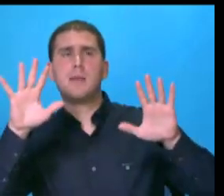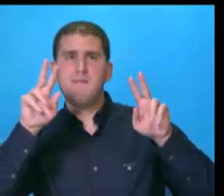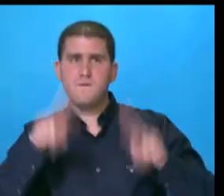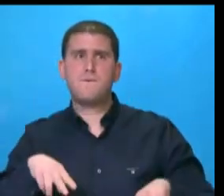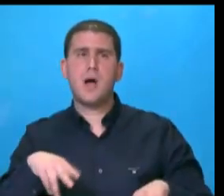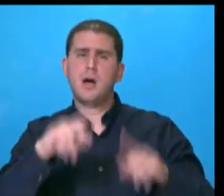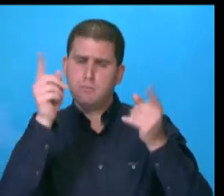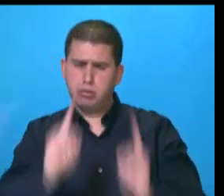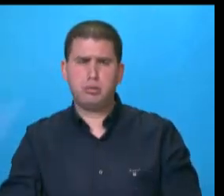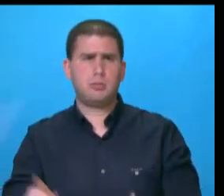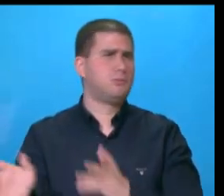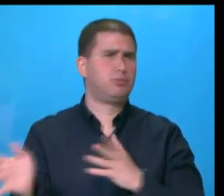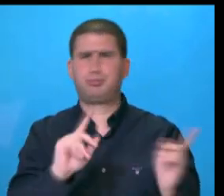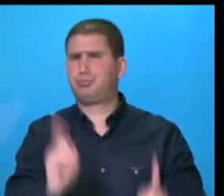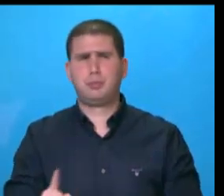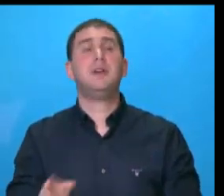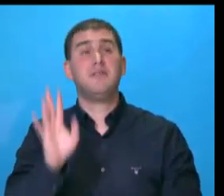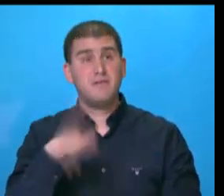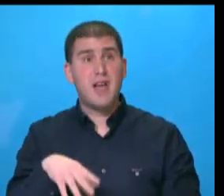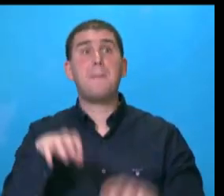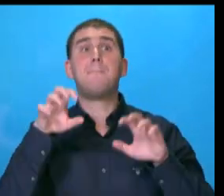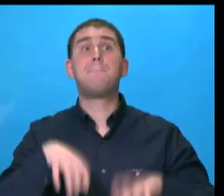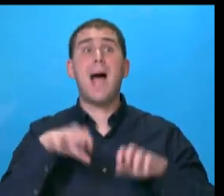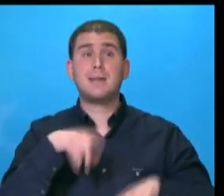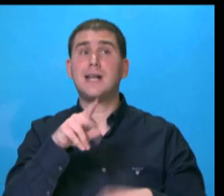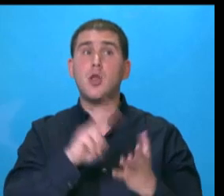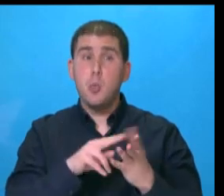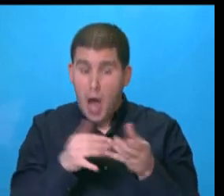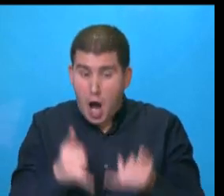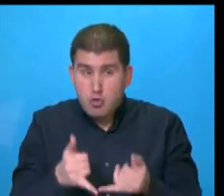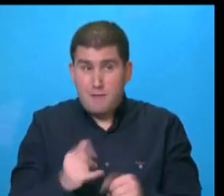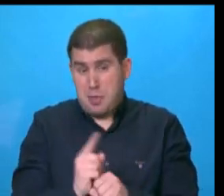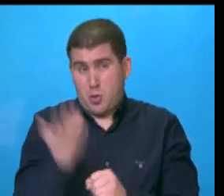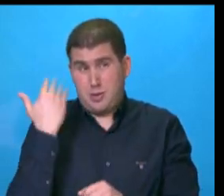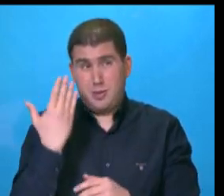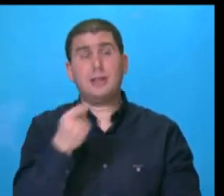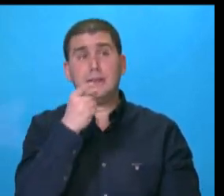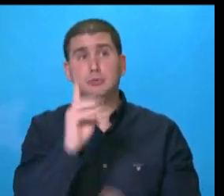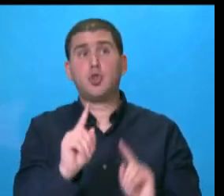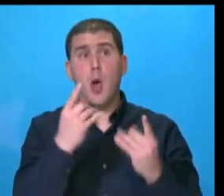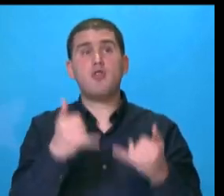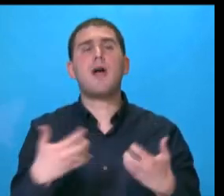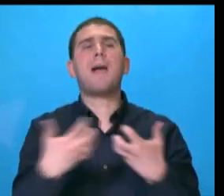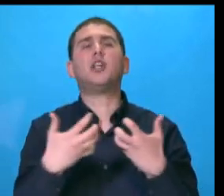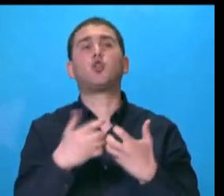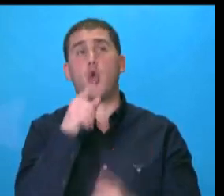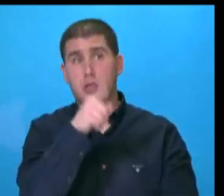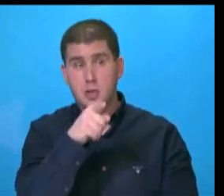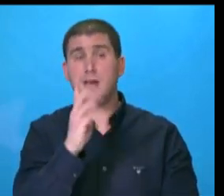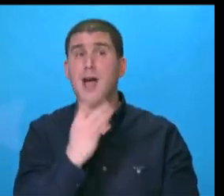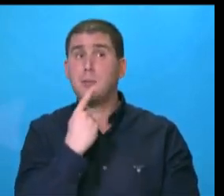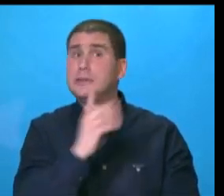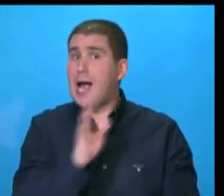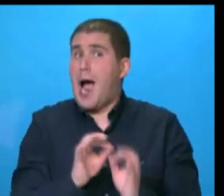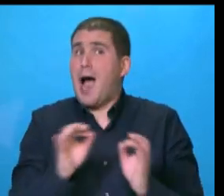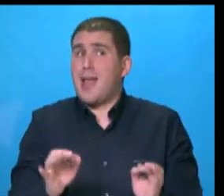וברקים, וגם ברד, זה ממש תמונה, ממש מהדקות האחרונות, זה מה שקורה כרגע באשדוד. ואמרנו, זה רק ההתחלה של הסיפור